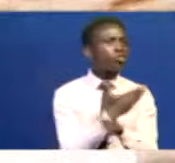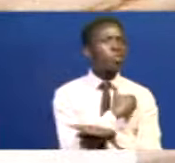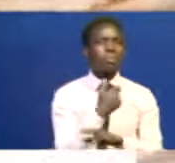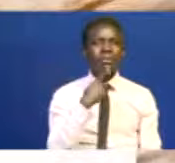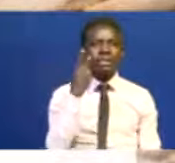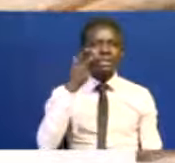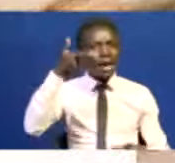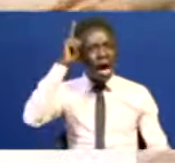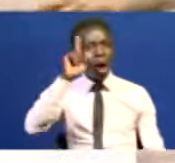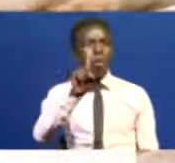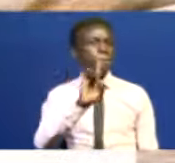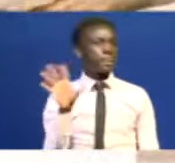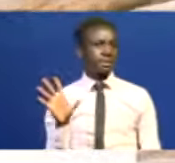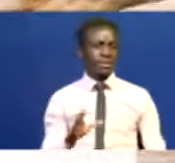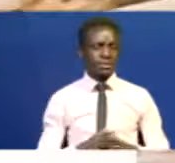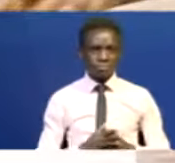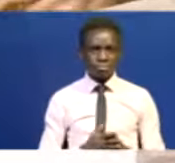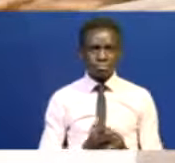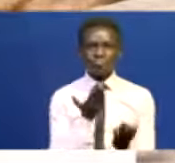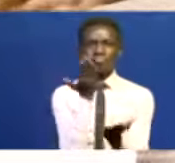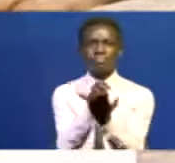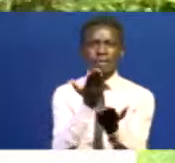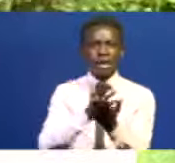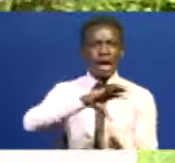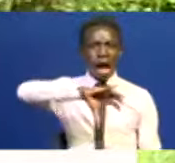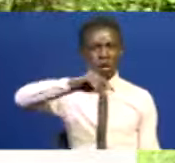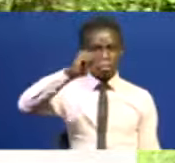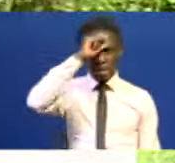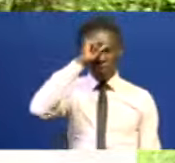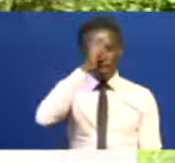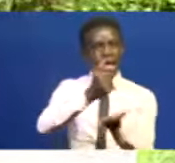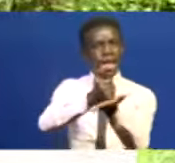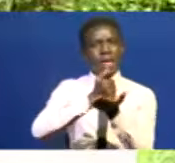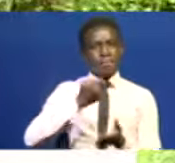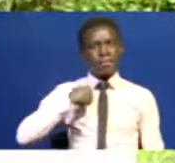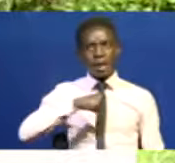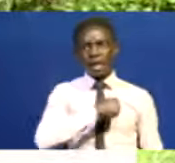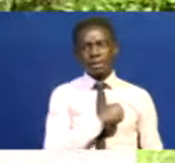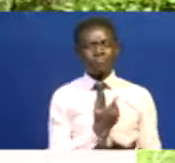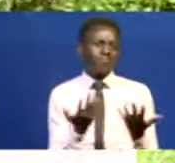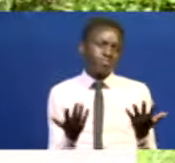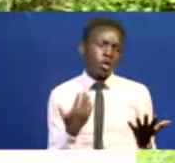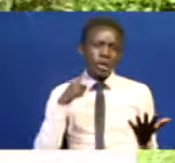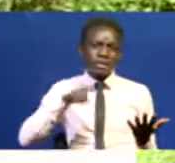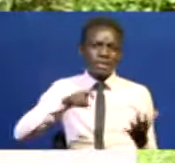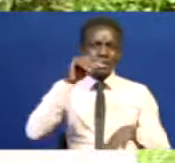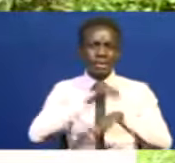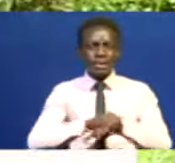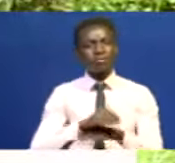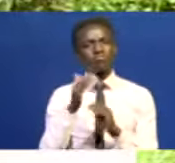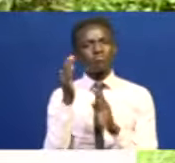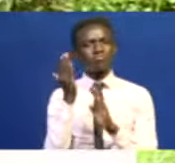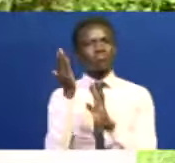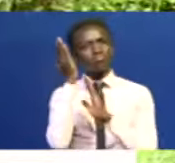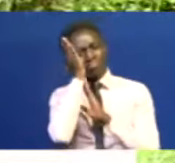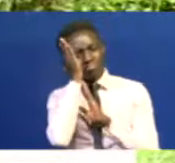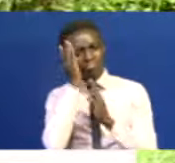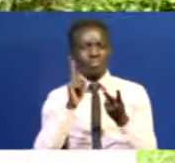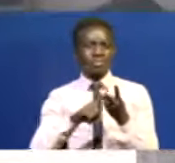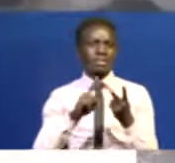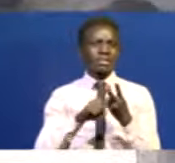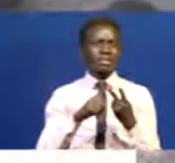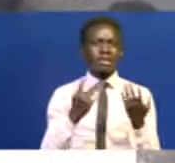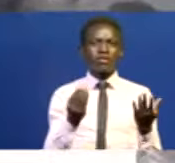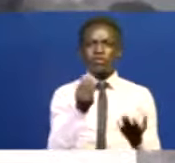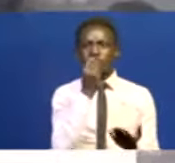moja. Tunaomba serikali ya county tusaidie angalau tupate chakula, tupate malazi, hatuna malazi, kitanda.